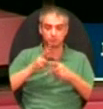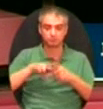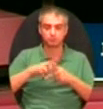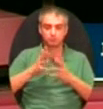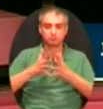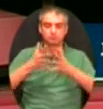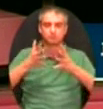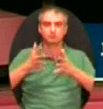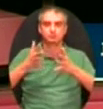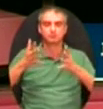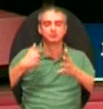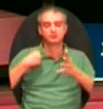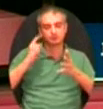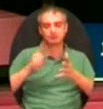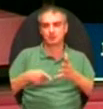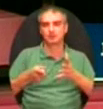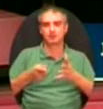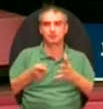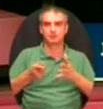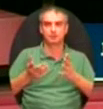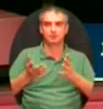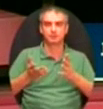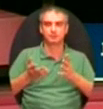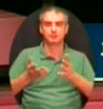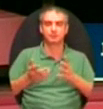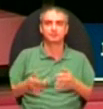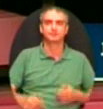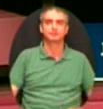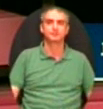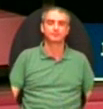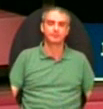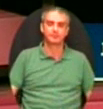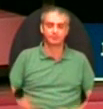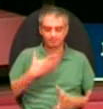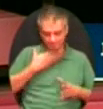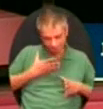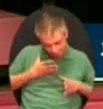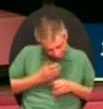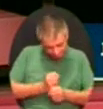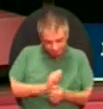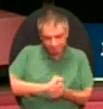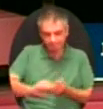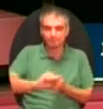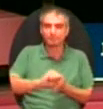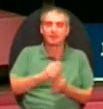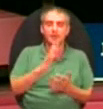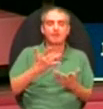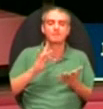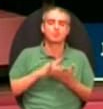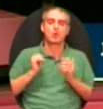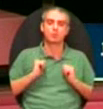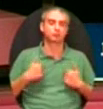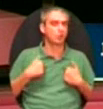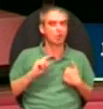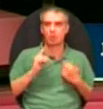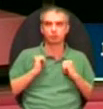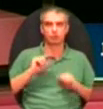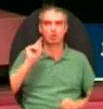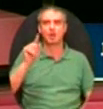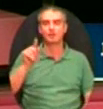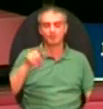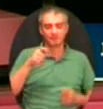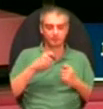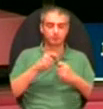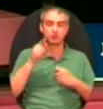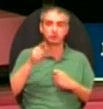להתגבר, אני צריך לחנוק אותם במקום שהוא נוח לי, לא שנוח להם, ובהקשר